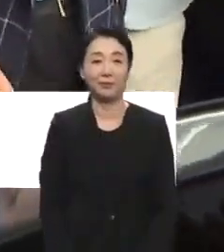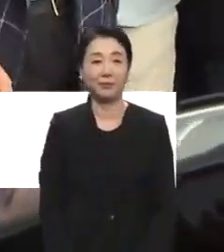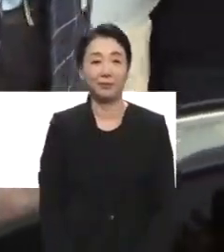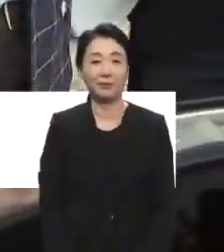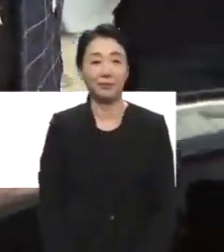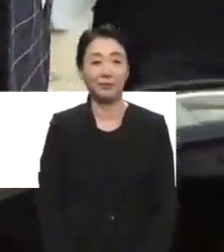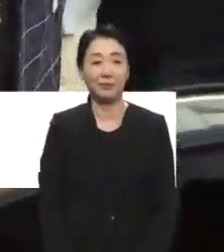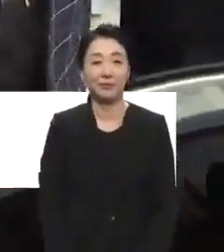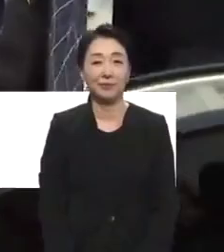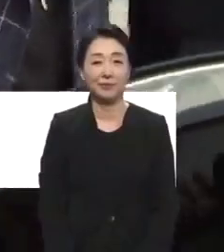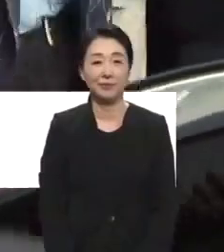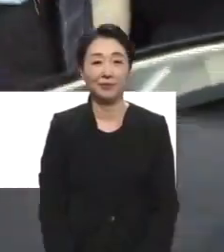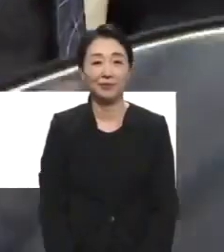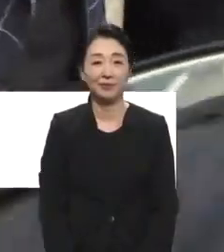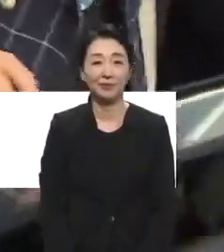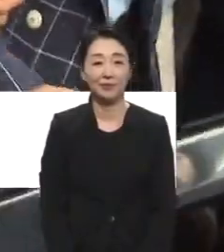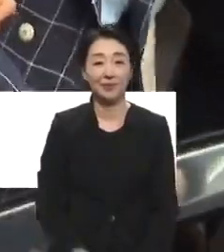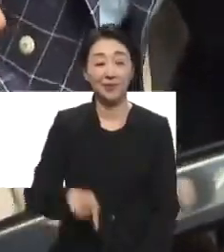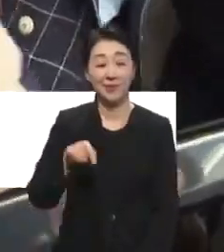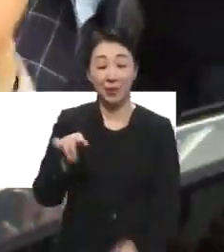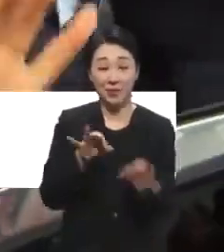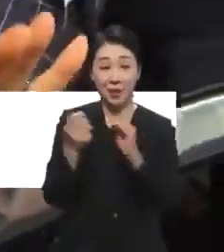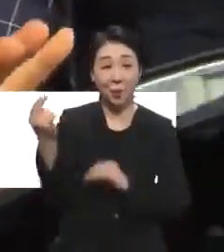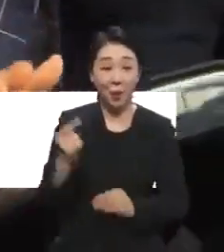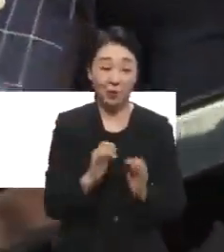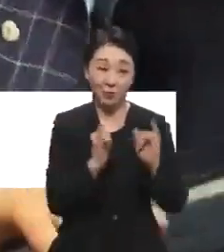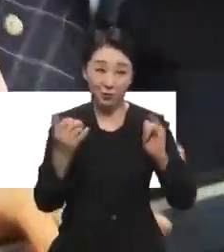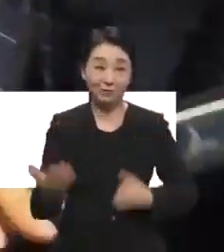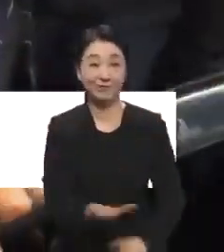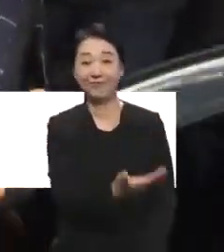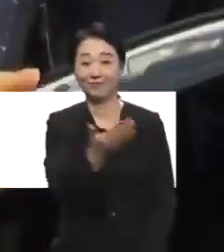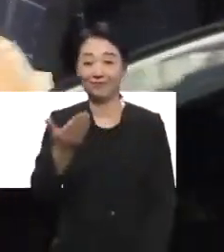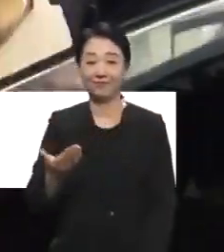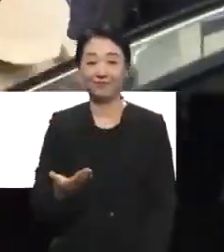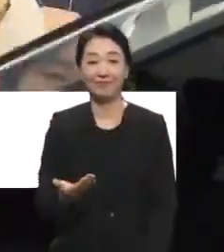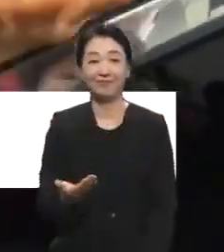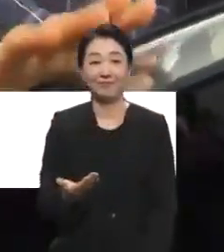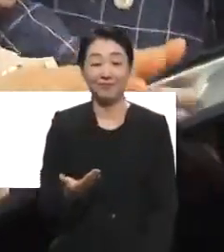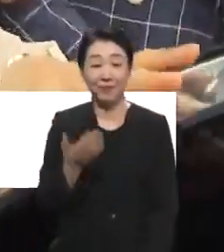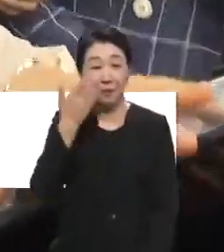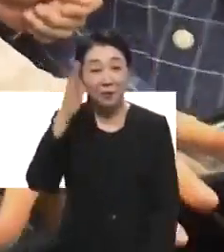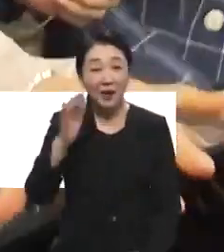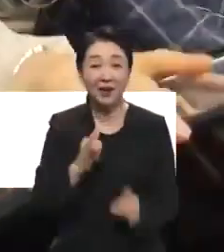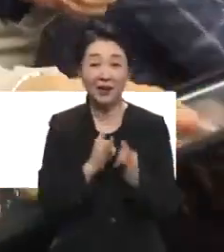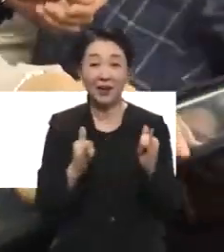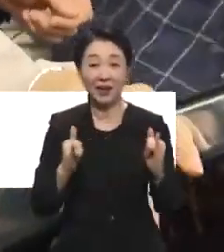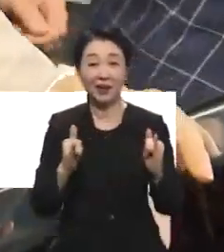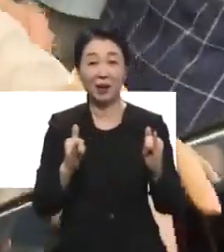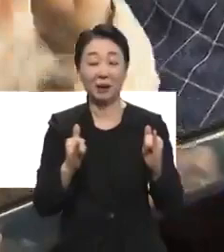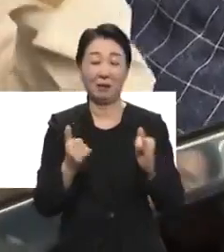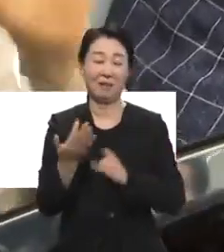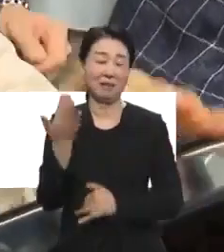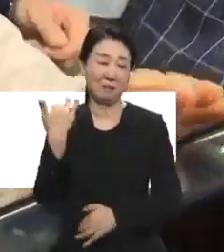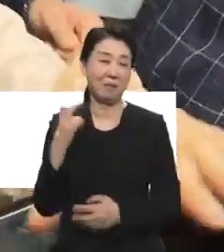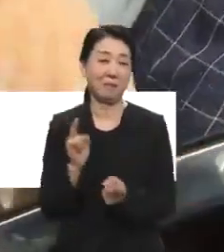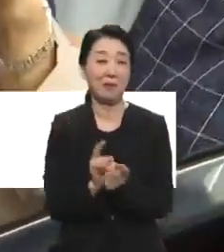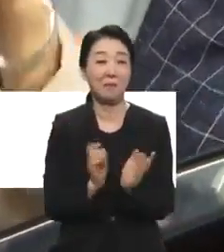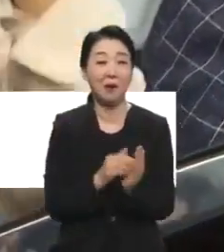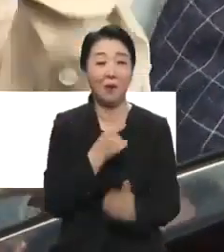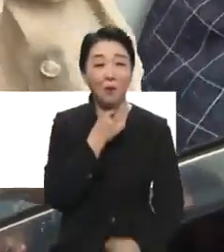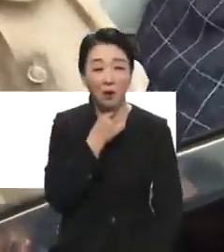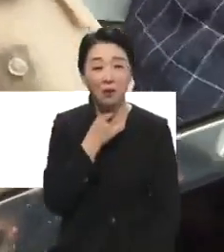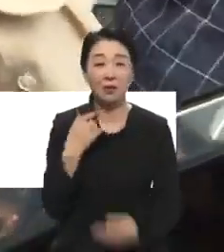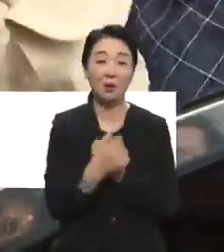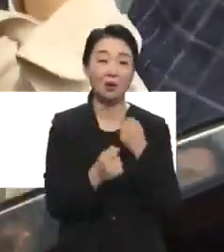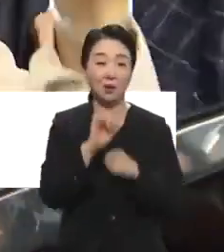저기 와서 주민 여러분들 오래전부터 연락을 했는데 네. 건강도 안 좋고 뭐